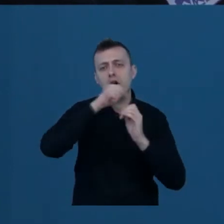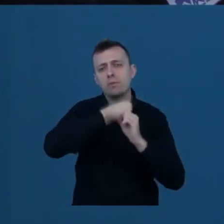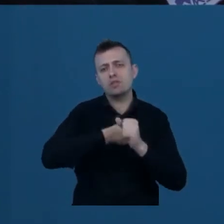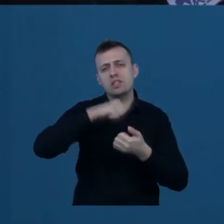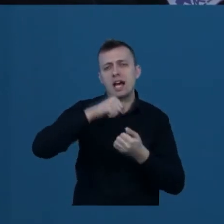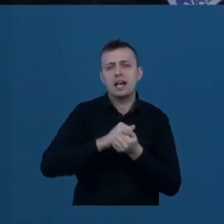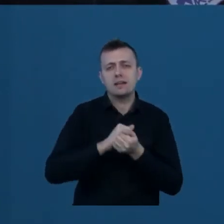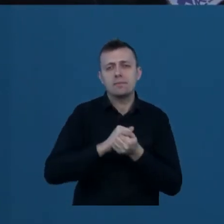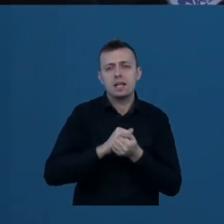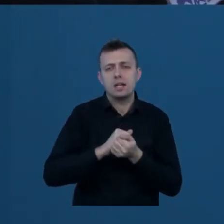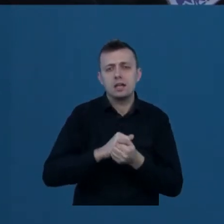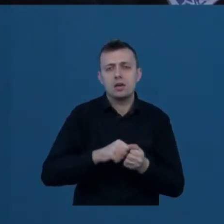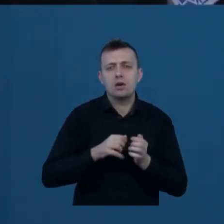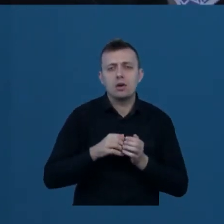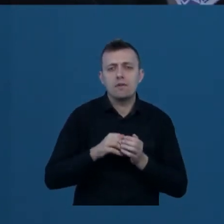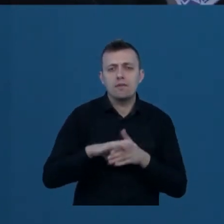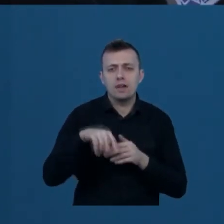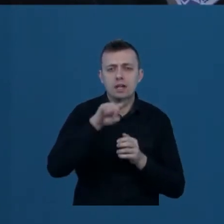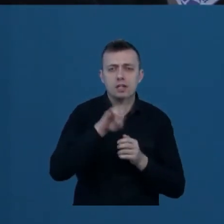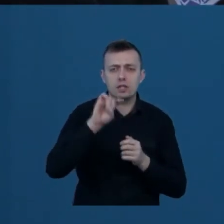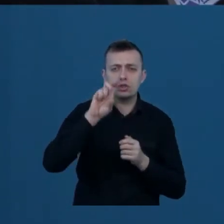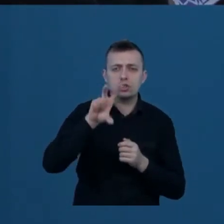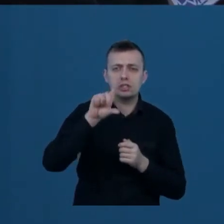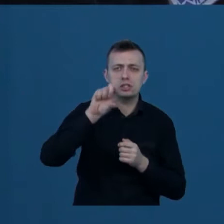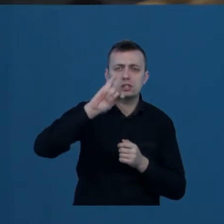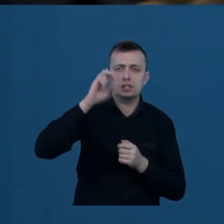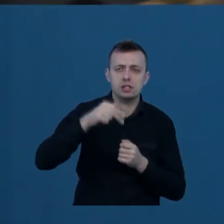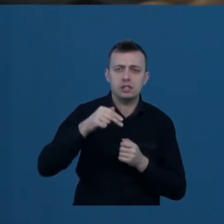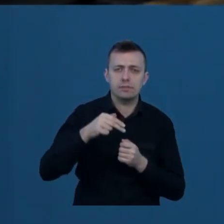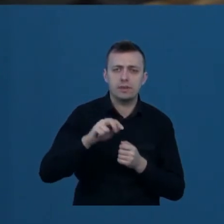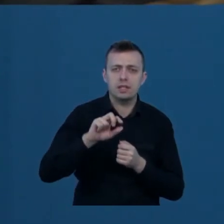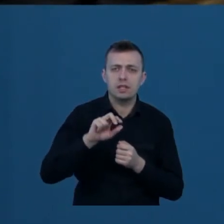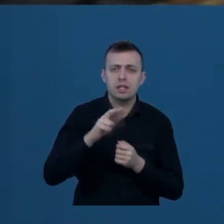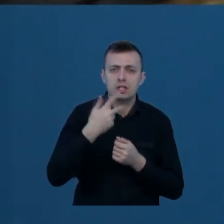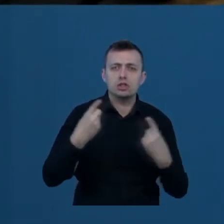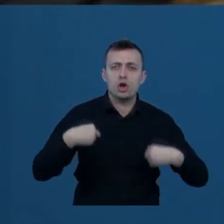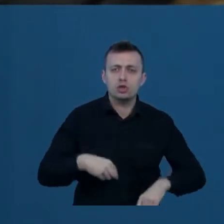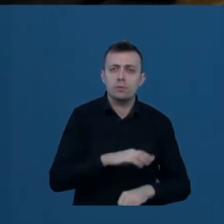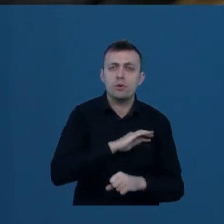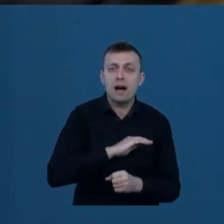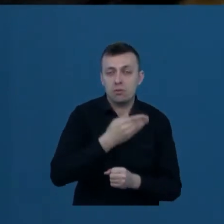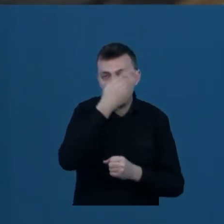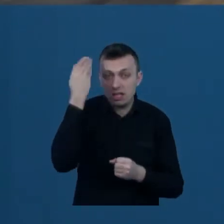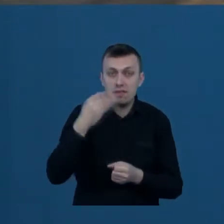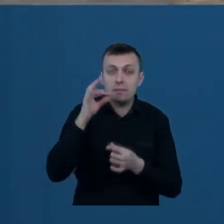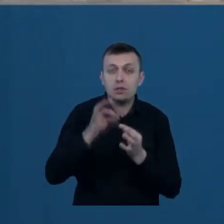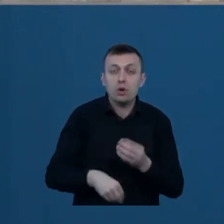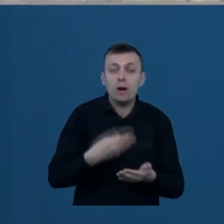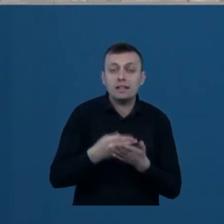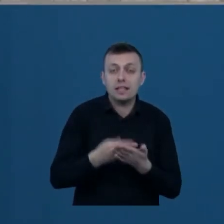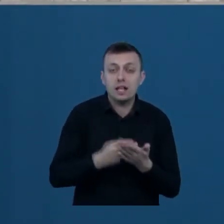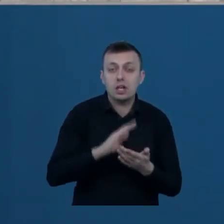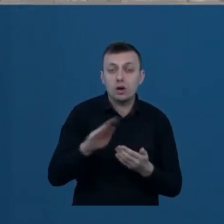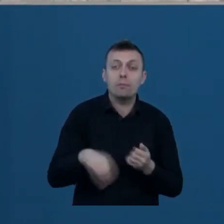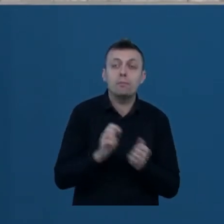w Rzechlinie. Przybyły na miejsce lekarz wykluczył udział osób trzecich, mogących przyczynić się do śmierci denatów. Ciała